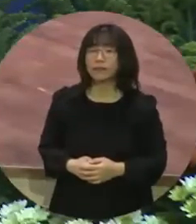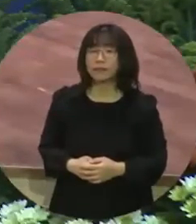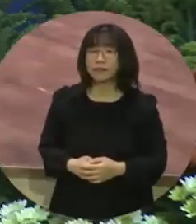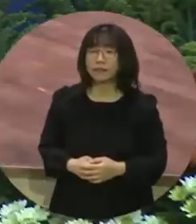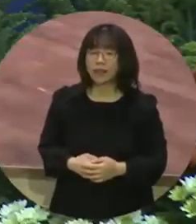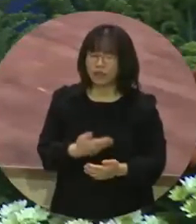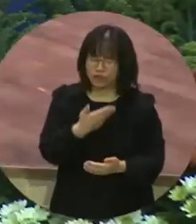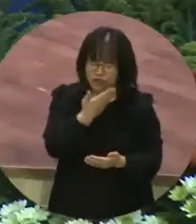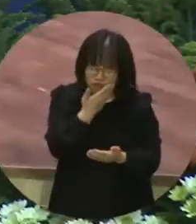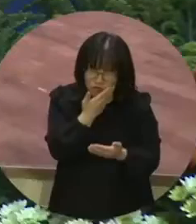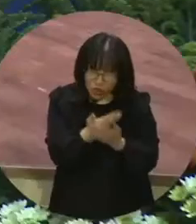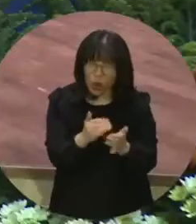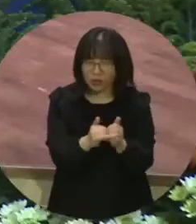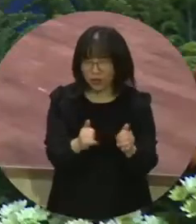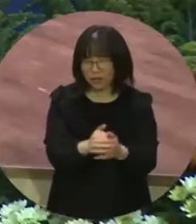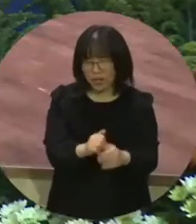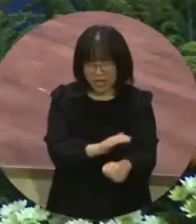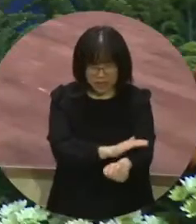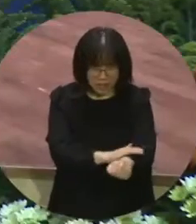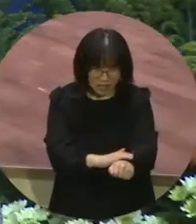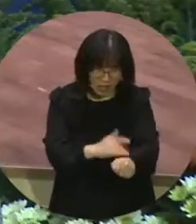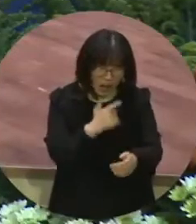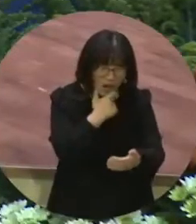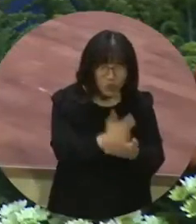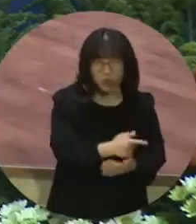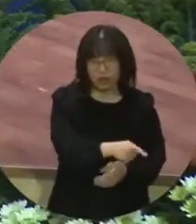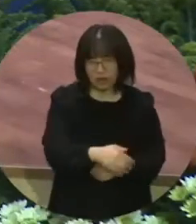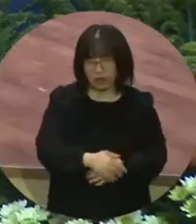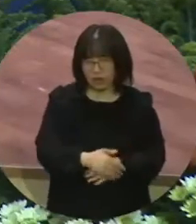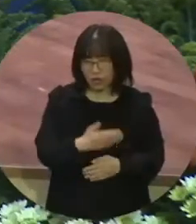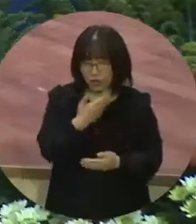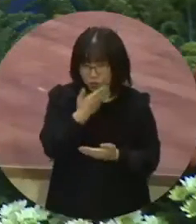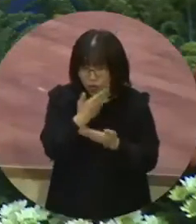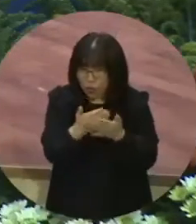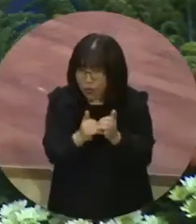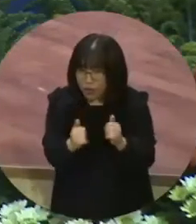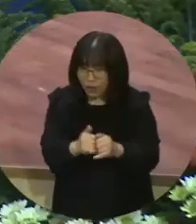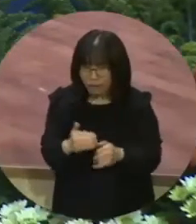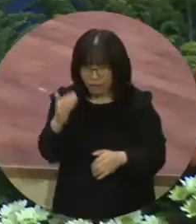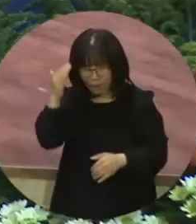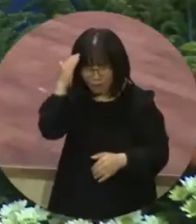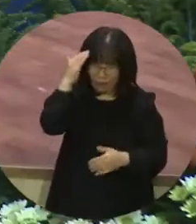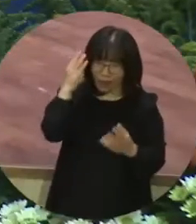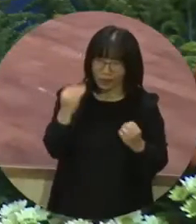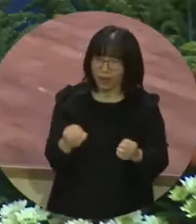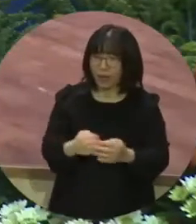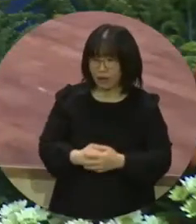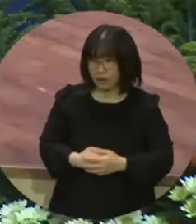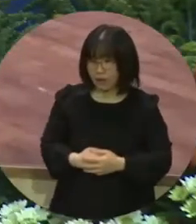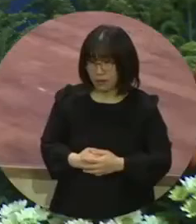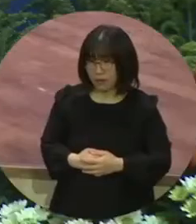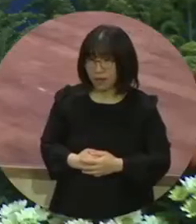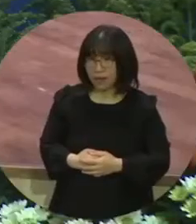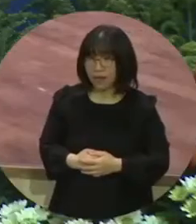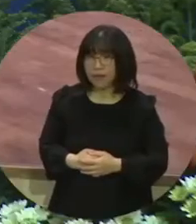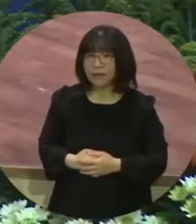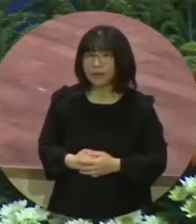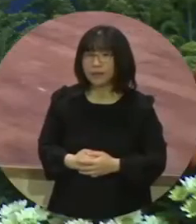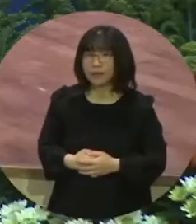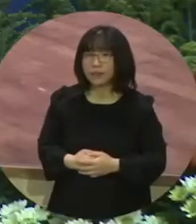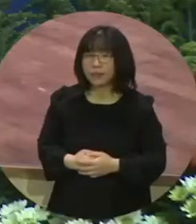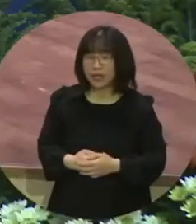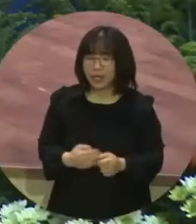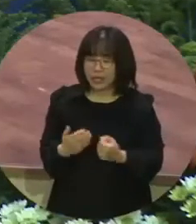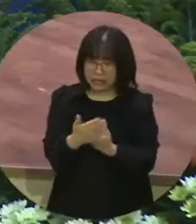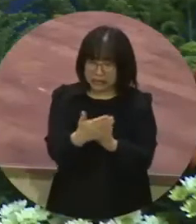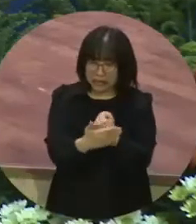중요한 사람일수록 더 그래요. 아시겠어요? 중요한 사람일수록 사단은 더 크게 역사해요. 누가 제일 은혜 못